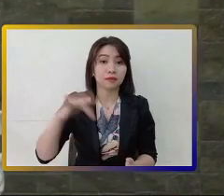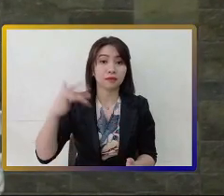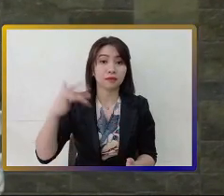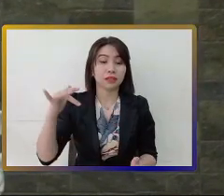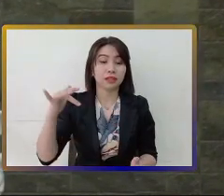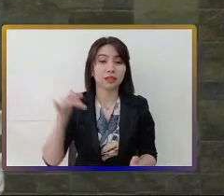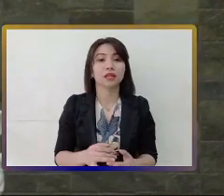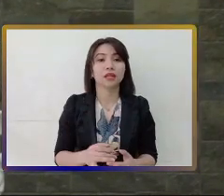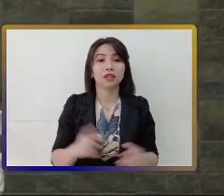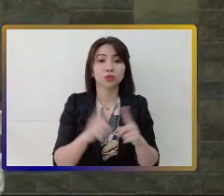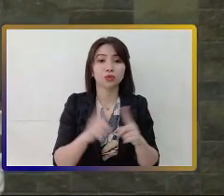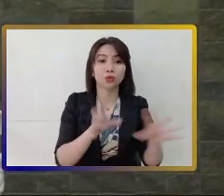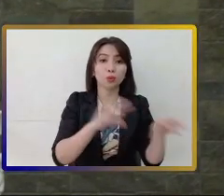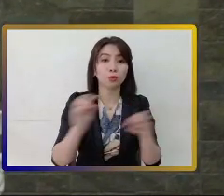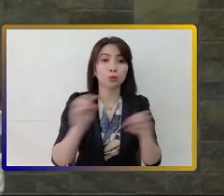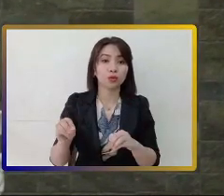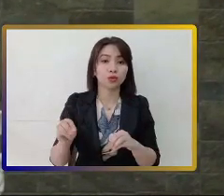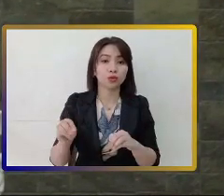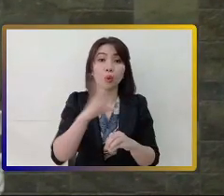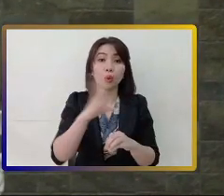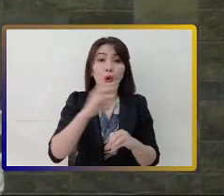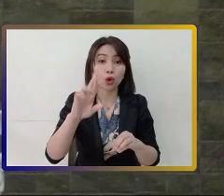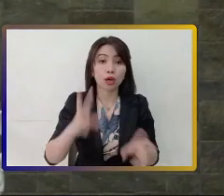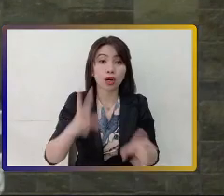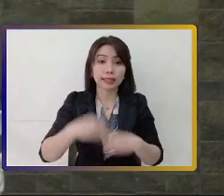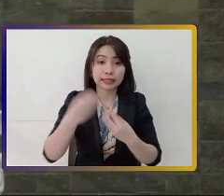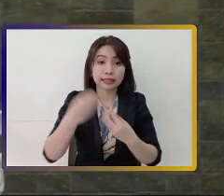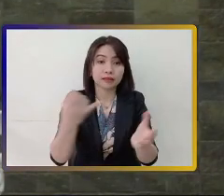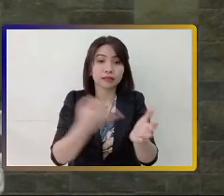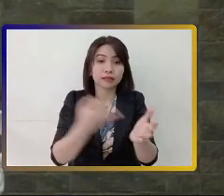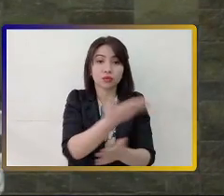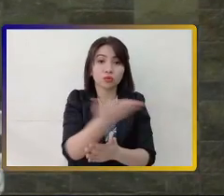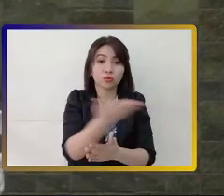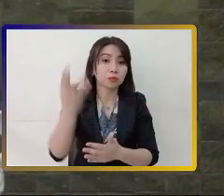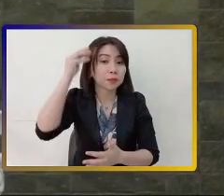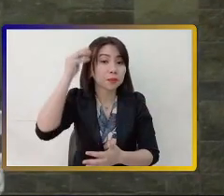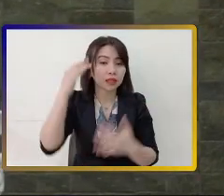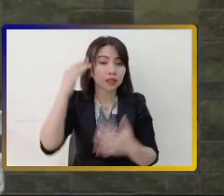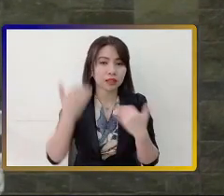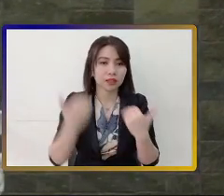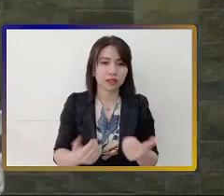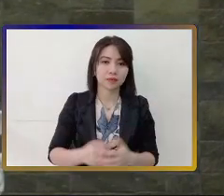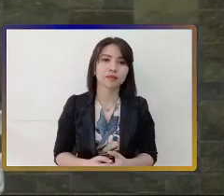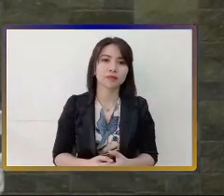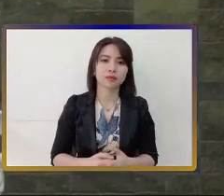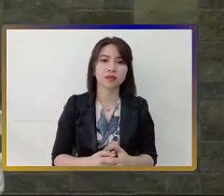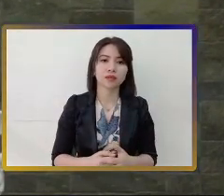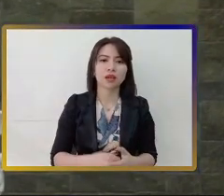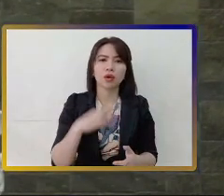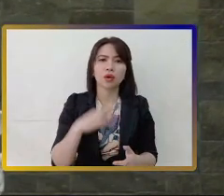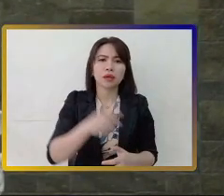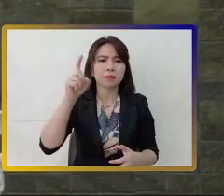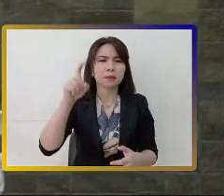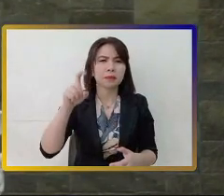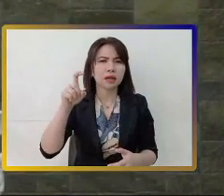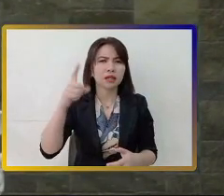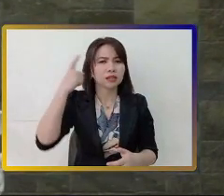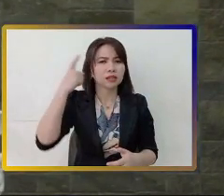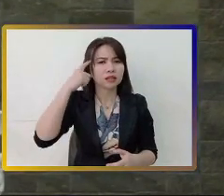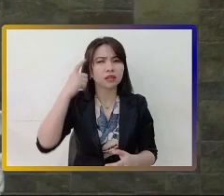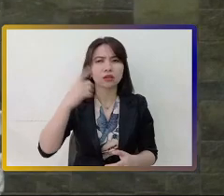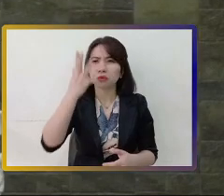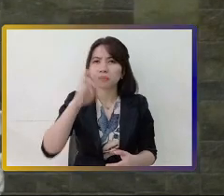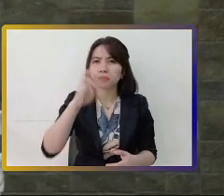Na maisip po natin lagi kung bakit tayo pupunta sa simbahan. Bakit po tayo